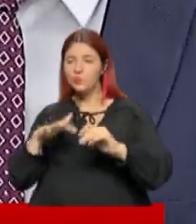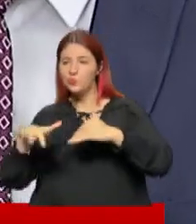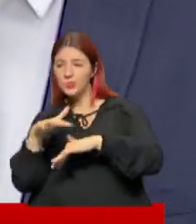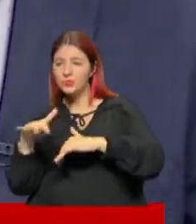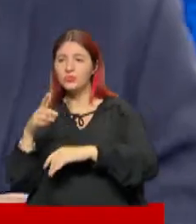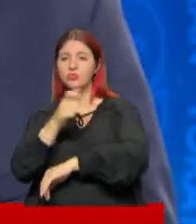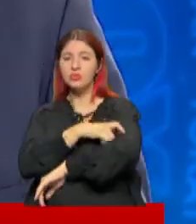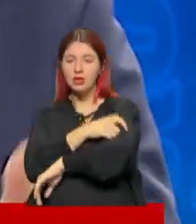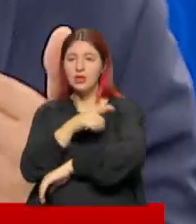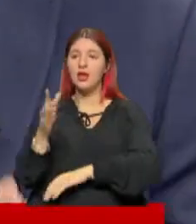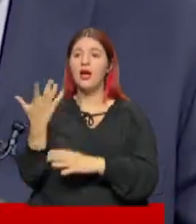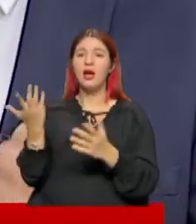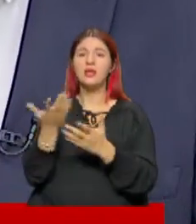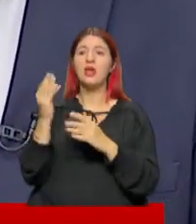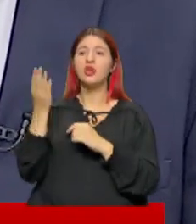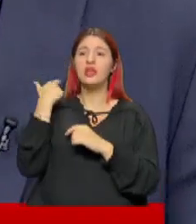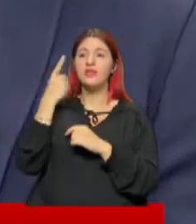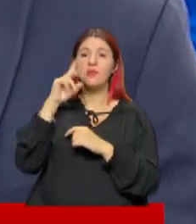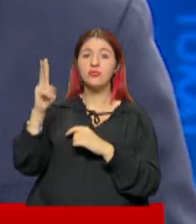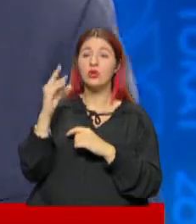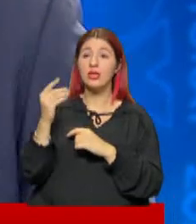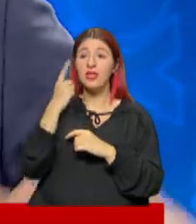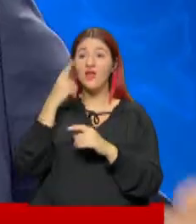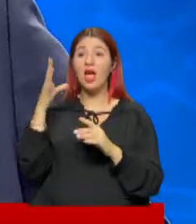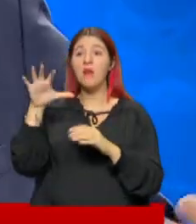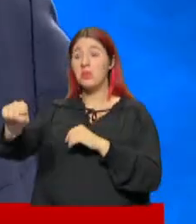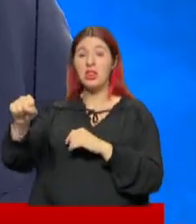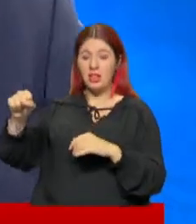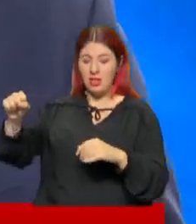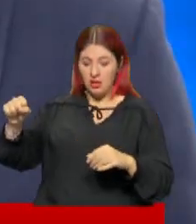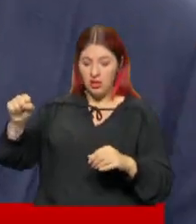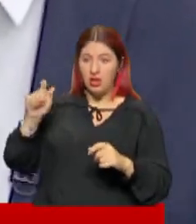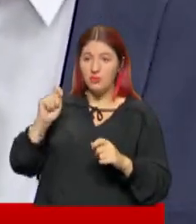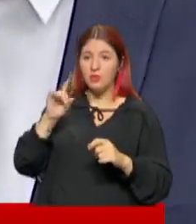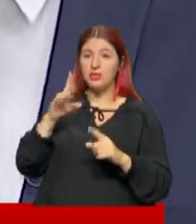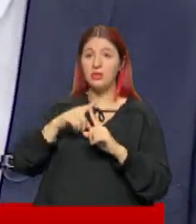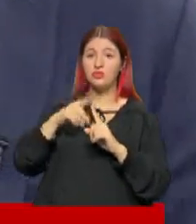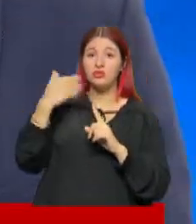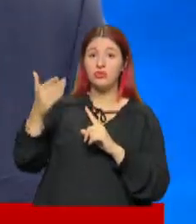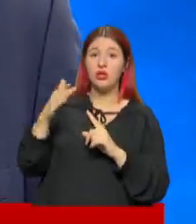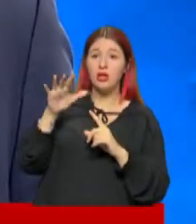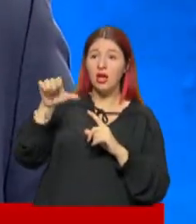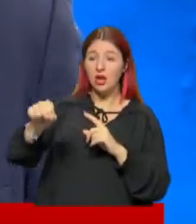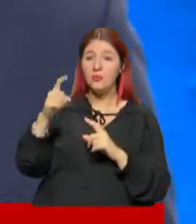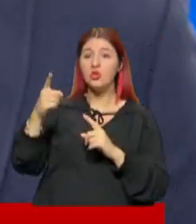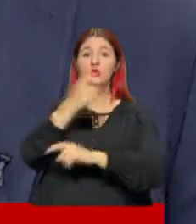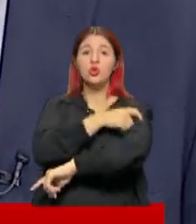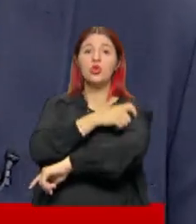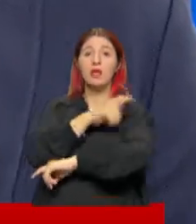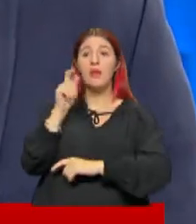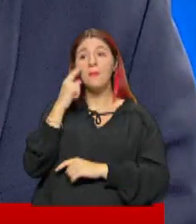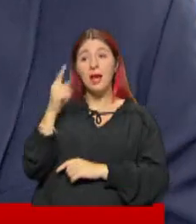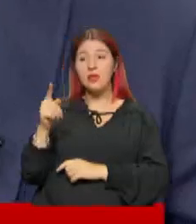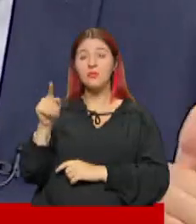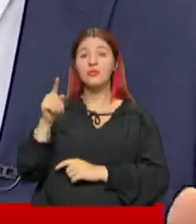yurtlarını ya da daha önceden devlete ait olan, devletin el koyduğu, 15 Temmuz'dan sonra el koyduğu yurtları şöyle bir analizini çıkartalım. Bunların